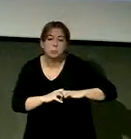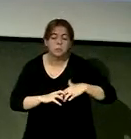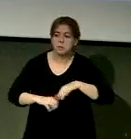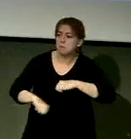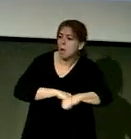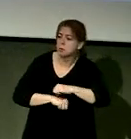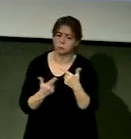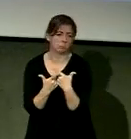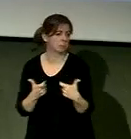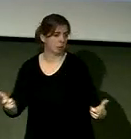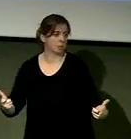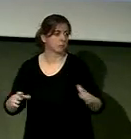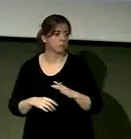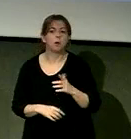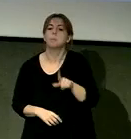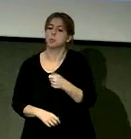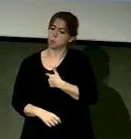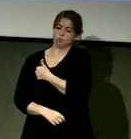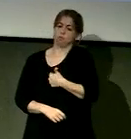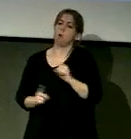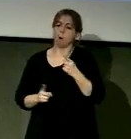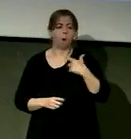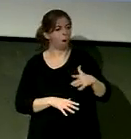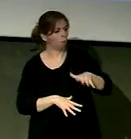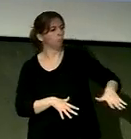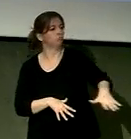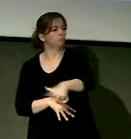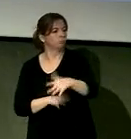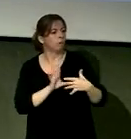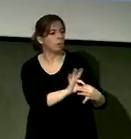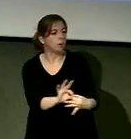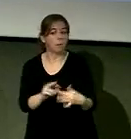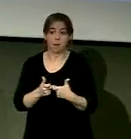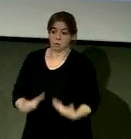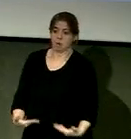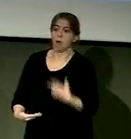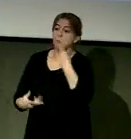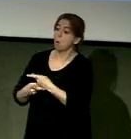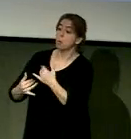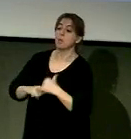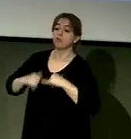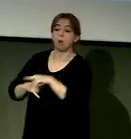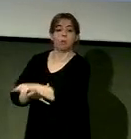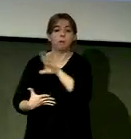de nombreux acteurs de terrain. Nous travaillons actuellement avec les rectorats et les partenaires pour mettre en place